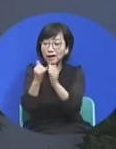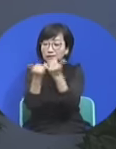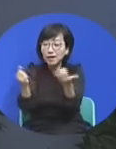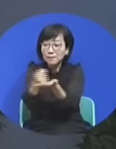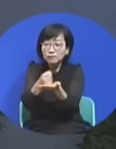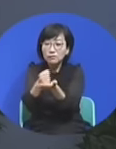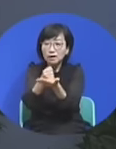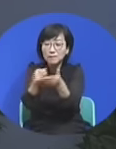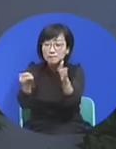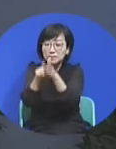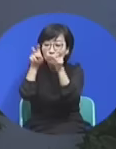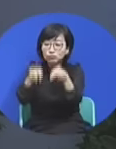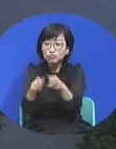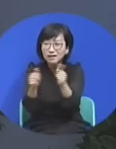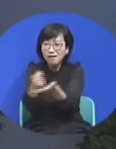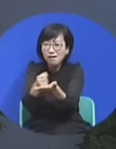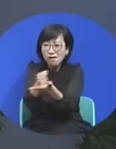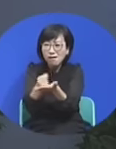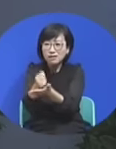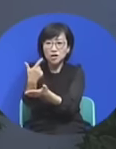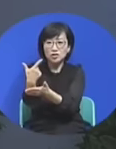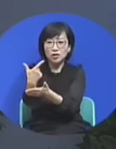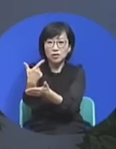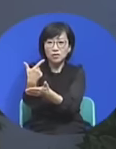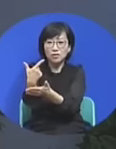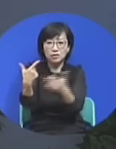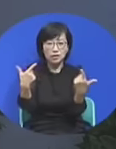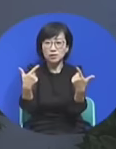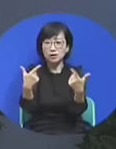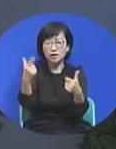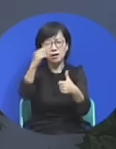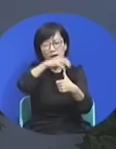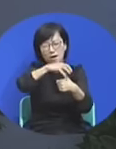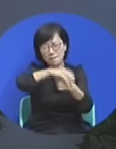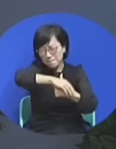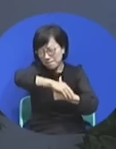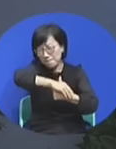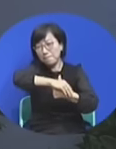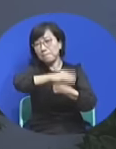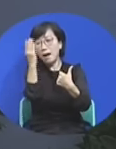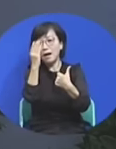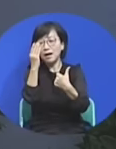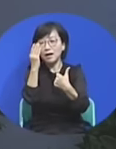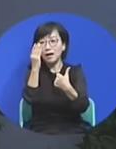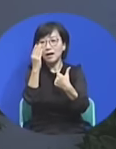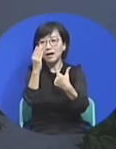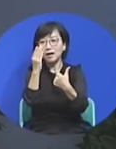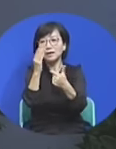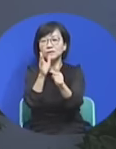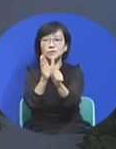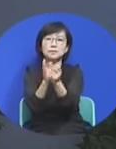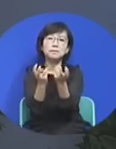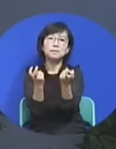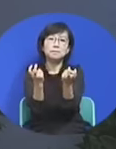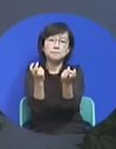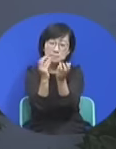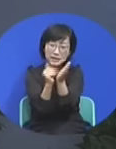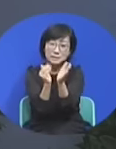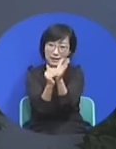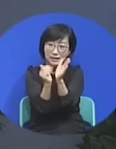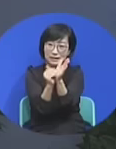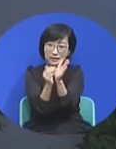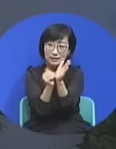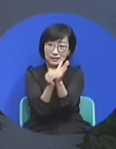가지를 올무를 바꿀 수 없어요. 거기서 빠져나오게 만든 하나님의 비밀입니다. Mankind cannot change their fate, their destiny, the snares